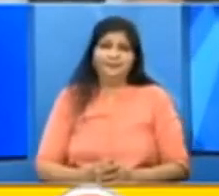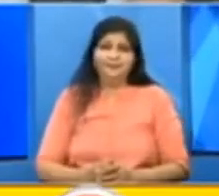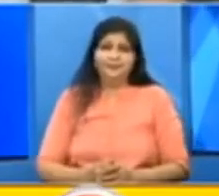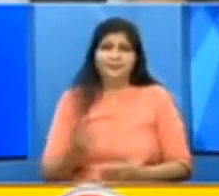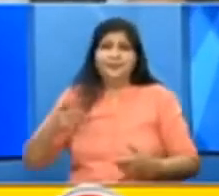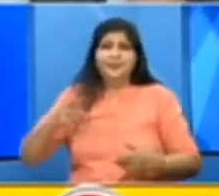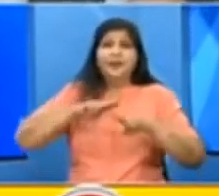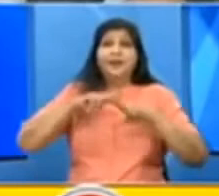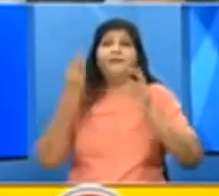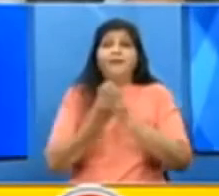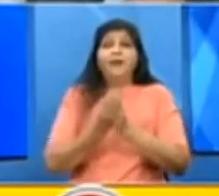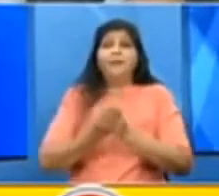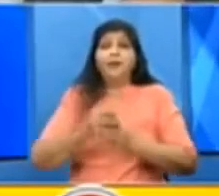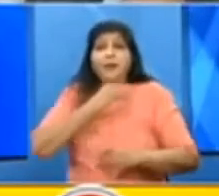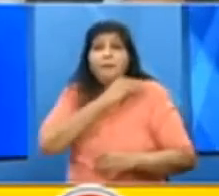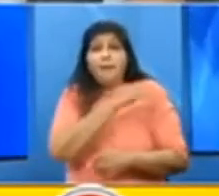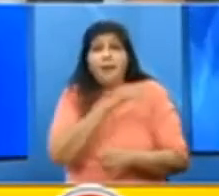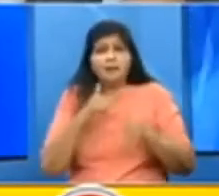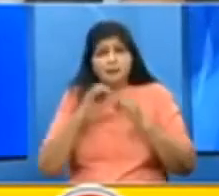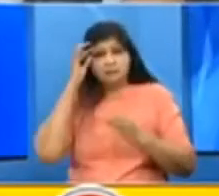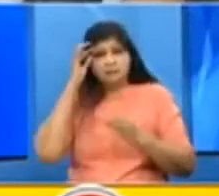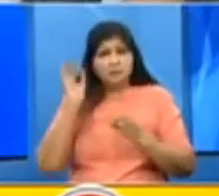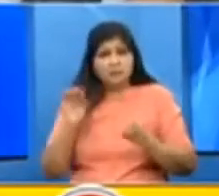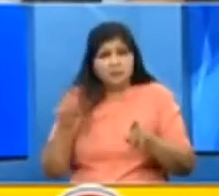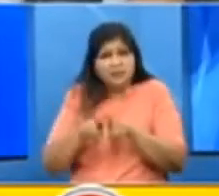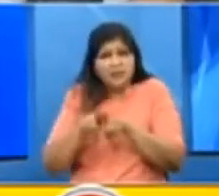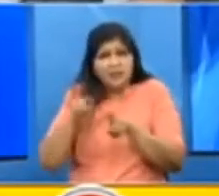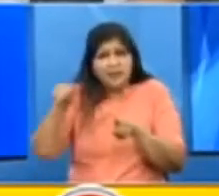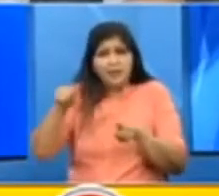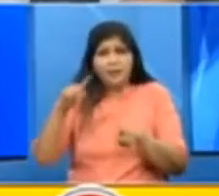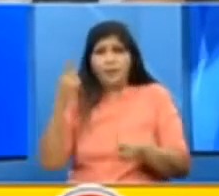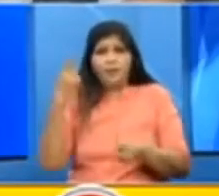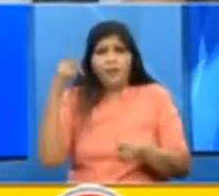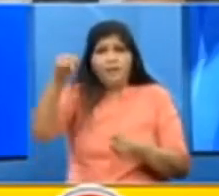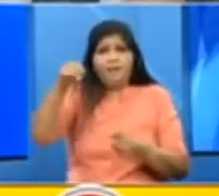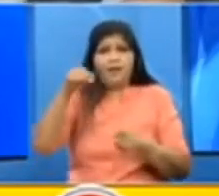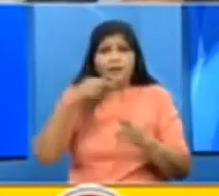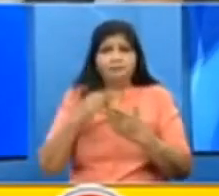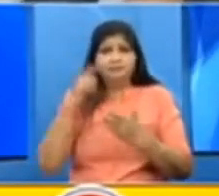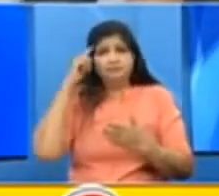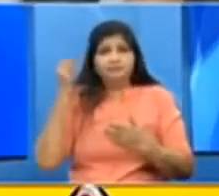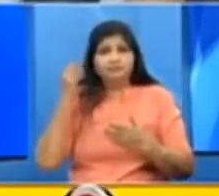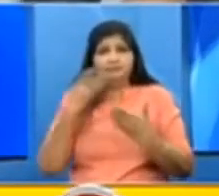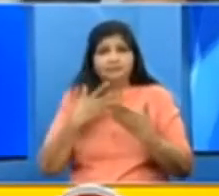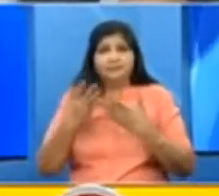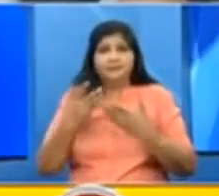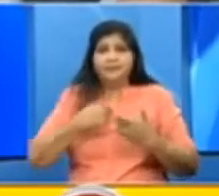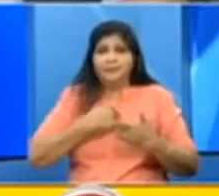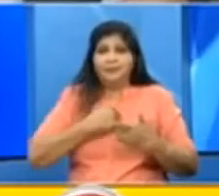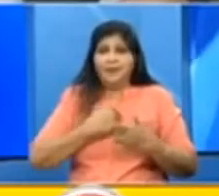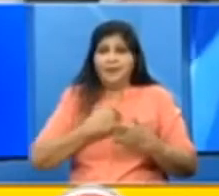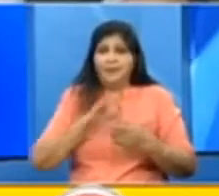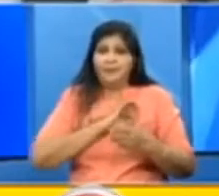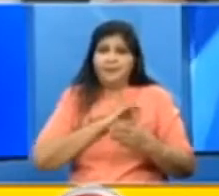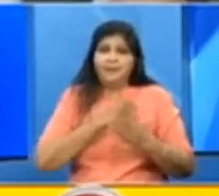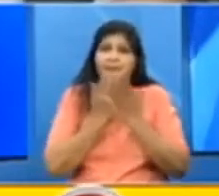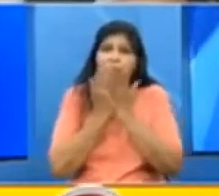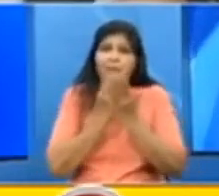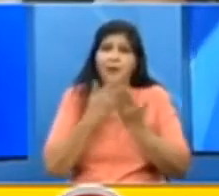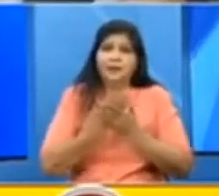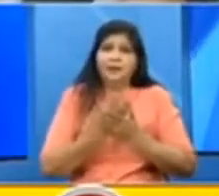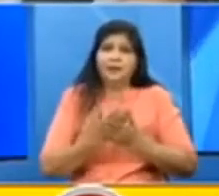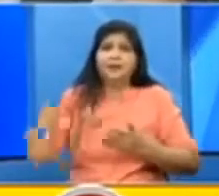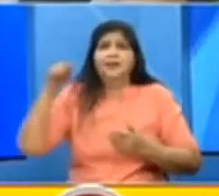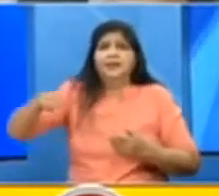परिवार में और भाई भी बहुत इतने ही तेजस्वी हैं कि घर में आप ही हैं जो इतने तेजस्वी हैं? सिर्फ मैं ही हूँ। मेरा भाई वो थोड़ा